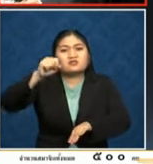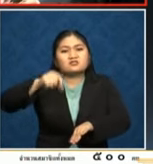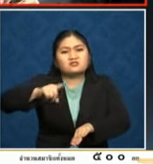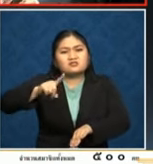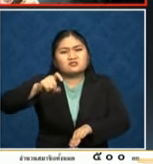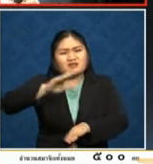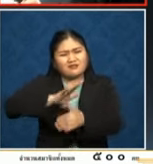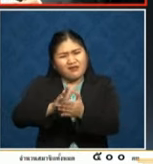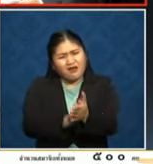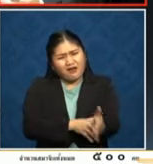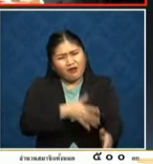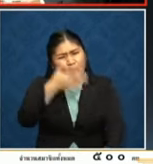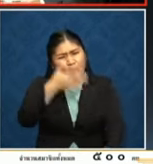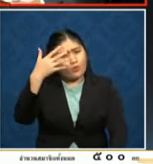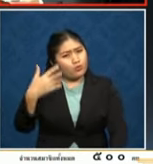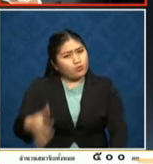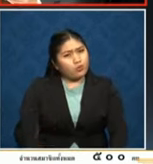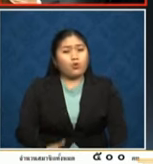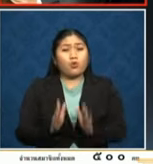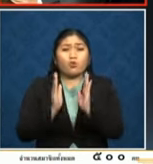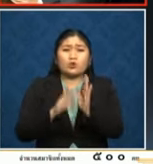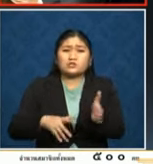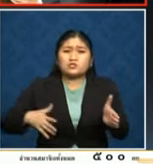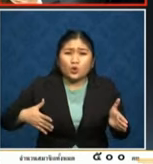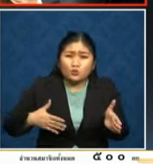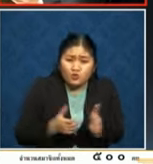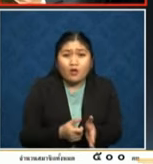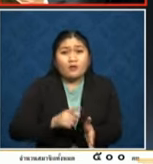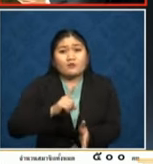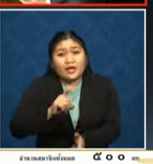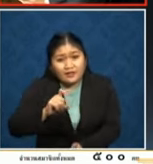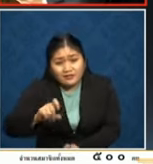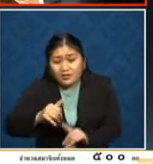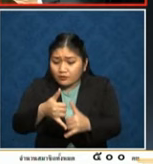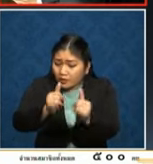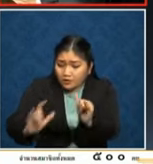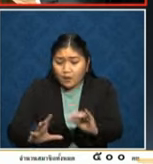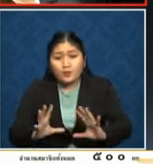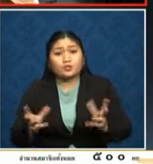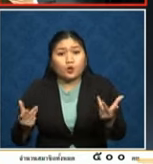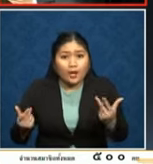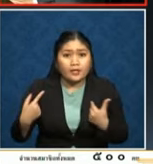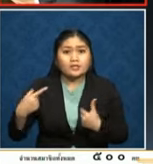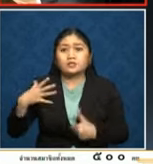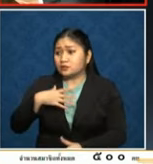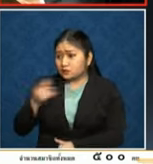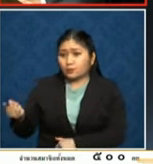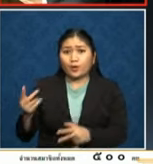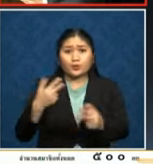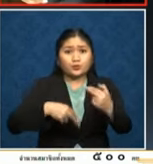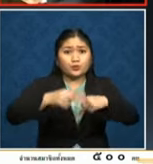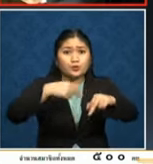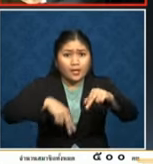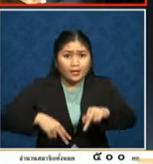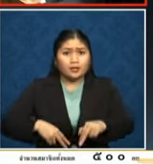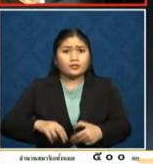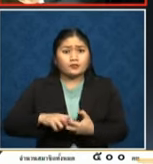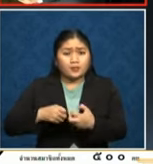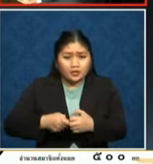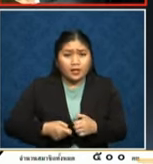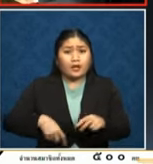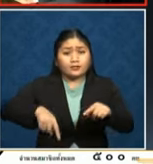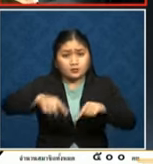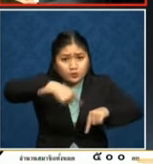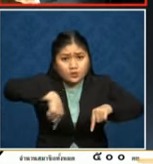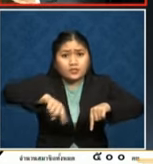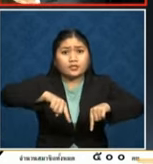แล้วครับท่านประธานก็จะต้องเสียชีวิตอีกกี่คนต้องสูญเสียอีกเท่าไหร่ครับแขวงการทางกรมทางหลวงจึงได้มาดูแลแก้ไขปัญหาทางแยกนี้ฝ